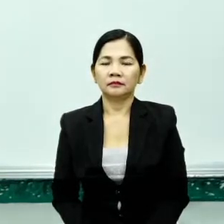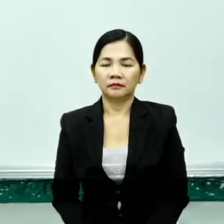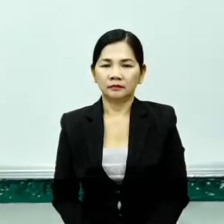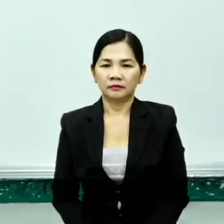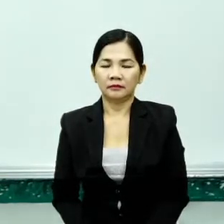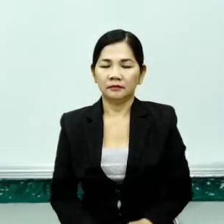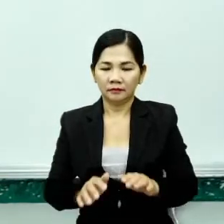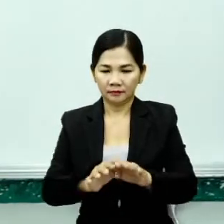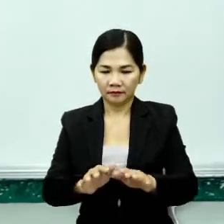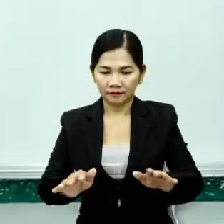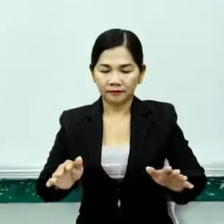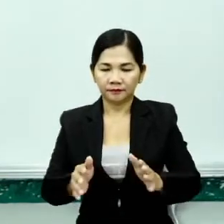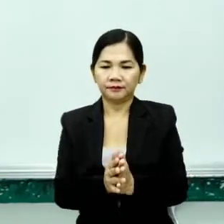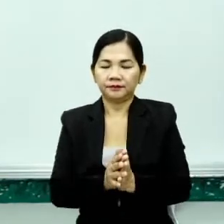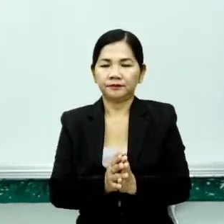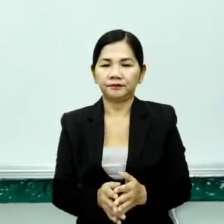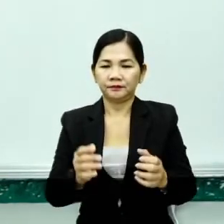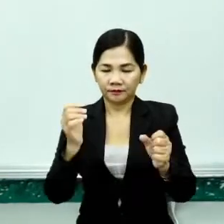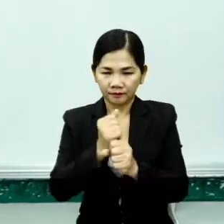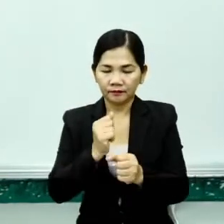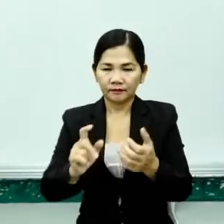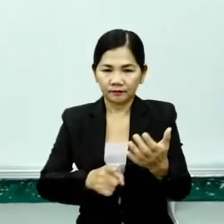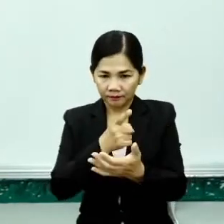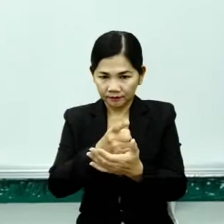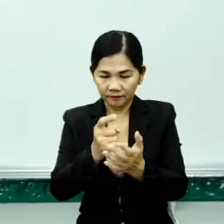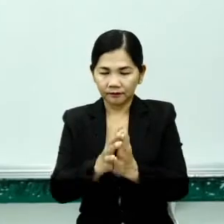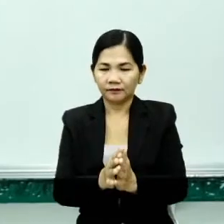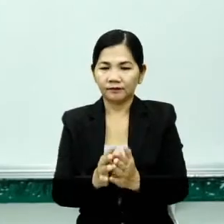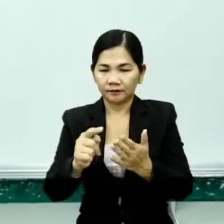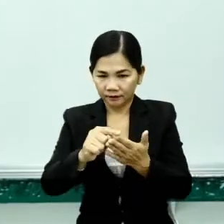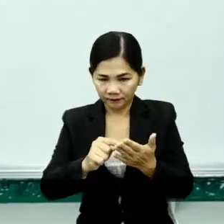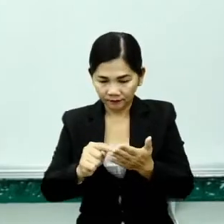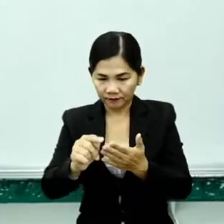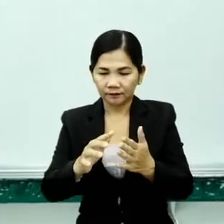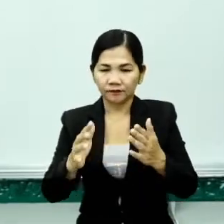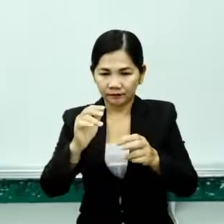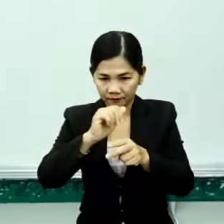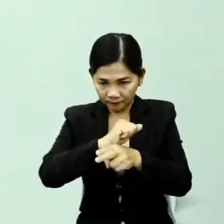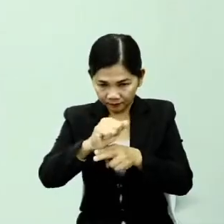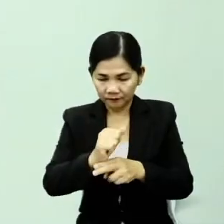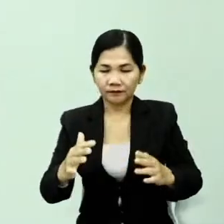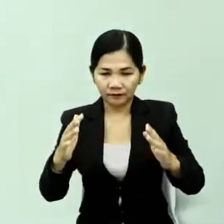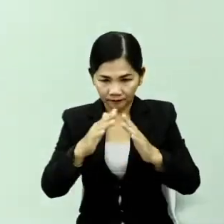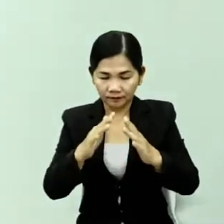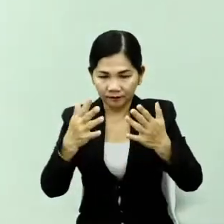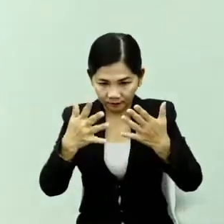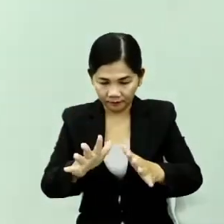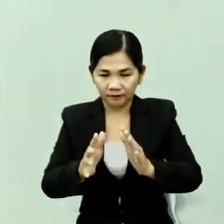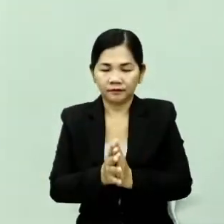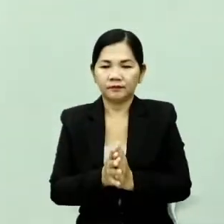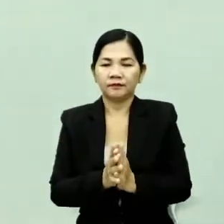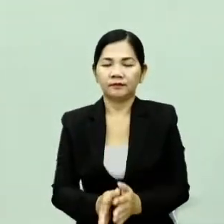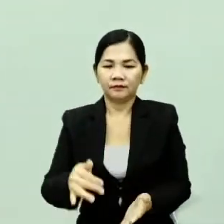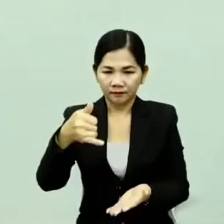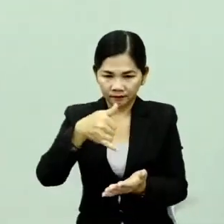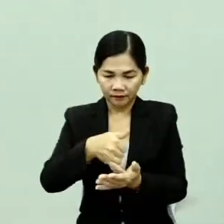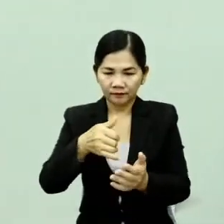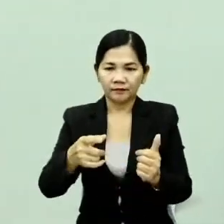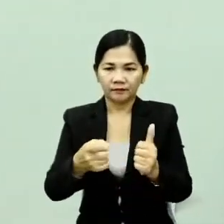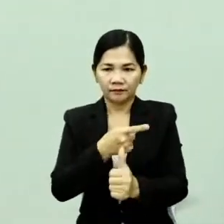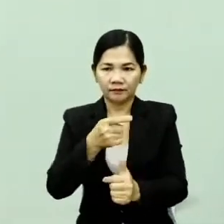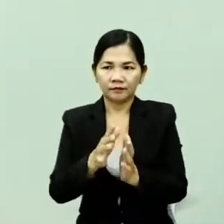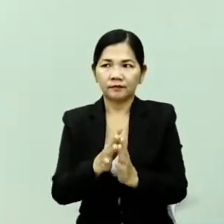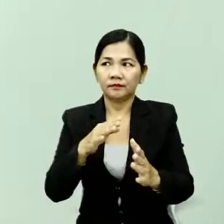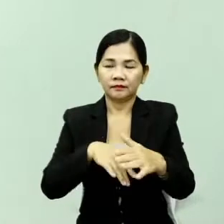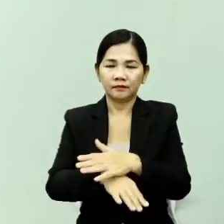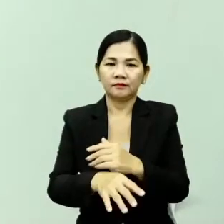chà chẳng con tại ác nghĩa cha con bán cha cho rúm cha thuốc con này cái cặp tia rối rò hài nà con chà chẳng sầm lập ngày ní cha môn dưỡng cha